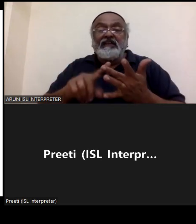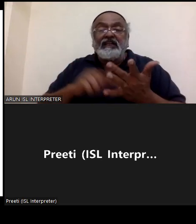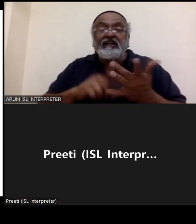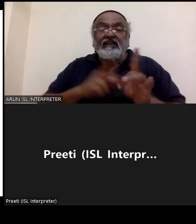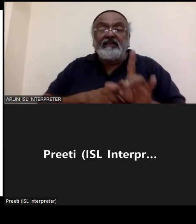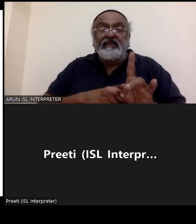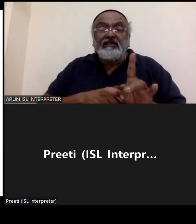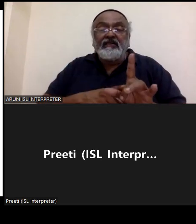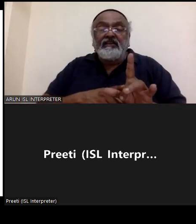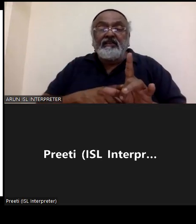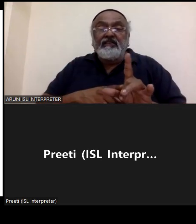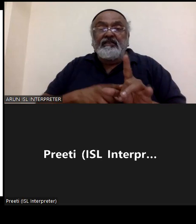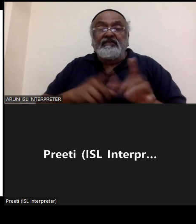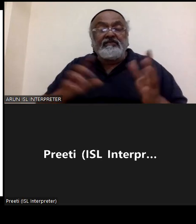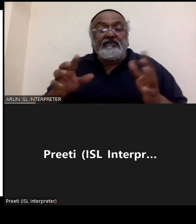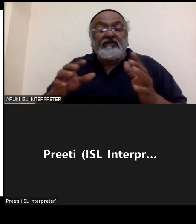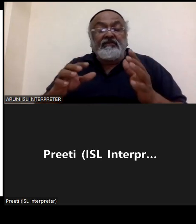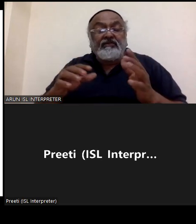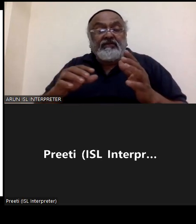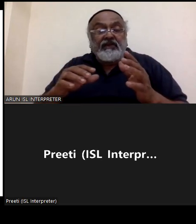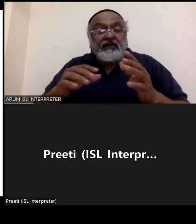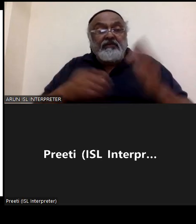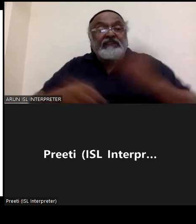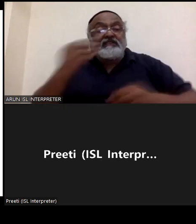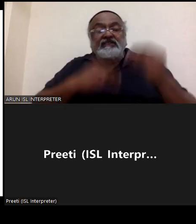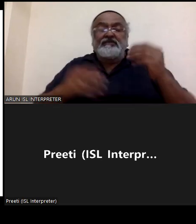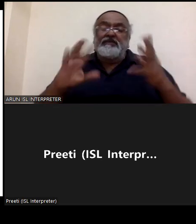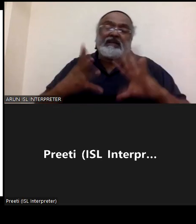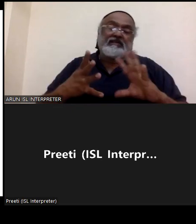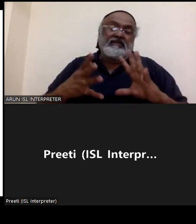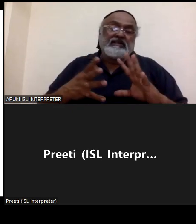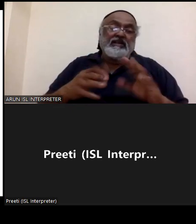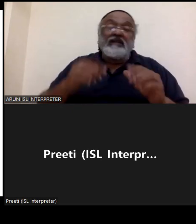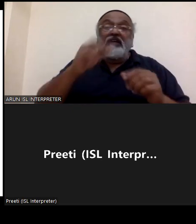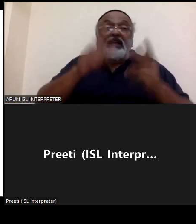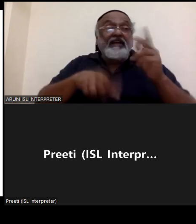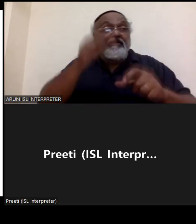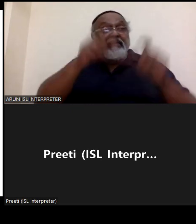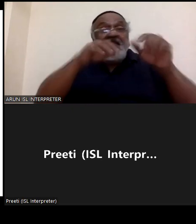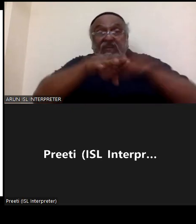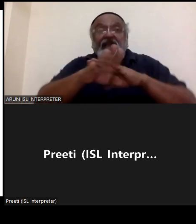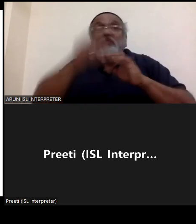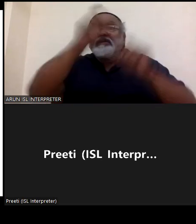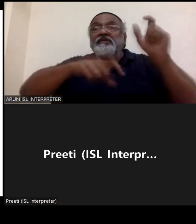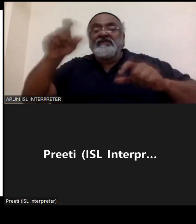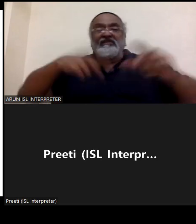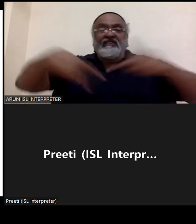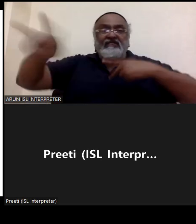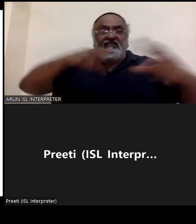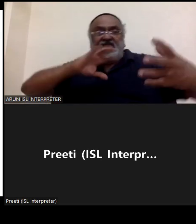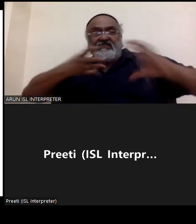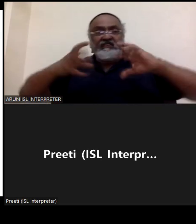not work and if the individual differences or differences based on identities take